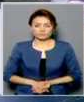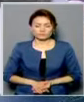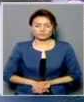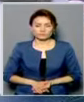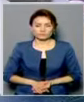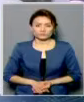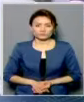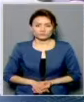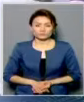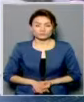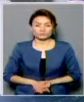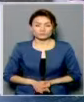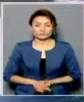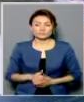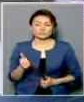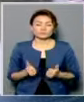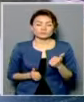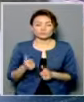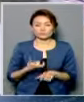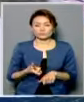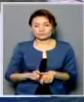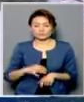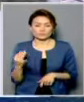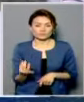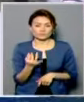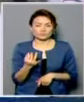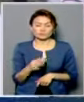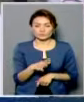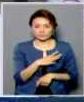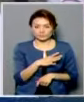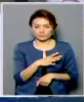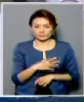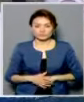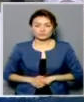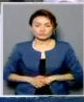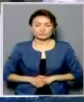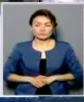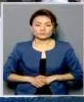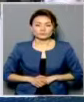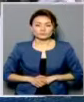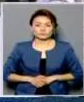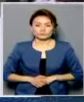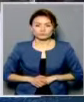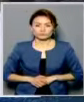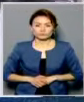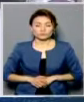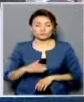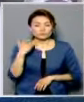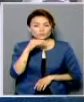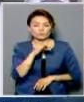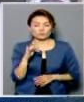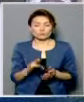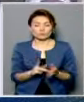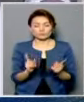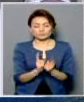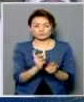Mektebi'nin okuşları. Jars, öte jaksız derece ötti. Jartılay finalda Türkistan oğulısı men